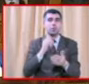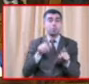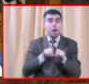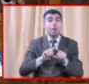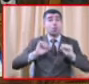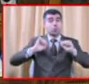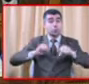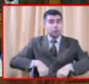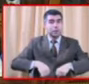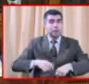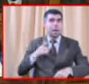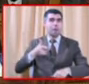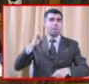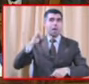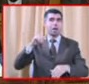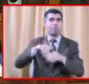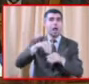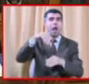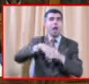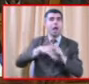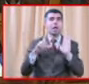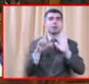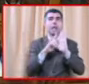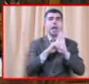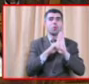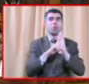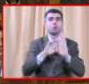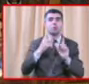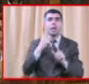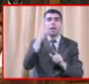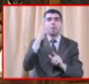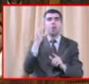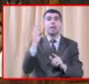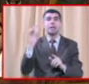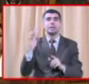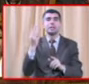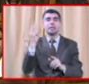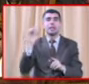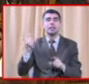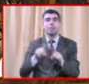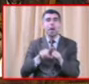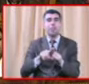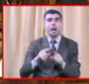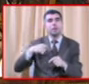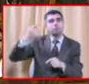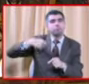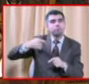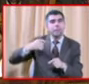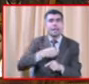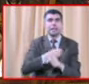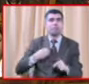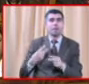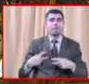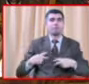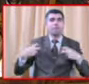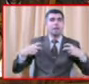مصادقتنا الأمس على مشروع قانون 131/13 ديال الاستثمار في القطاع الصحي، نطالبكم